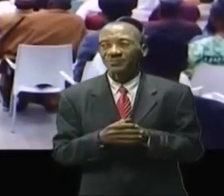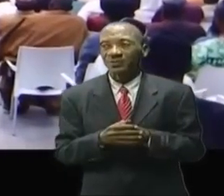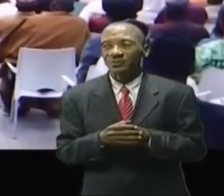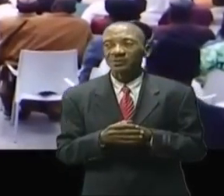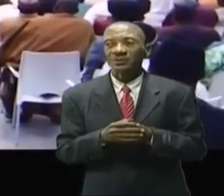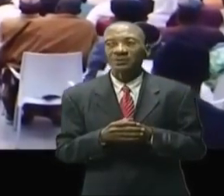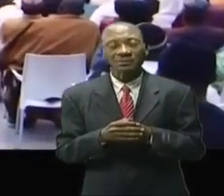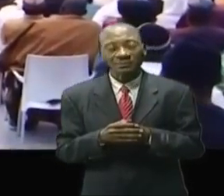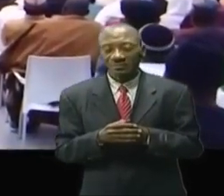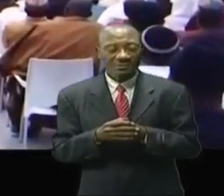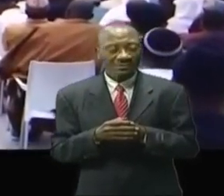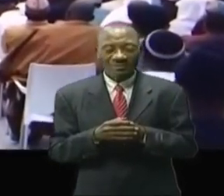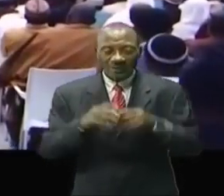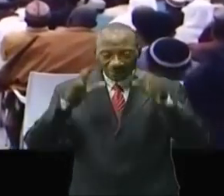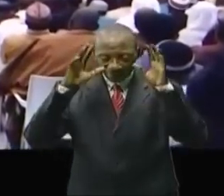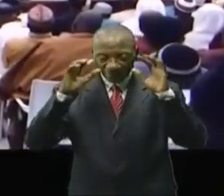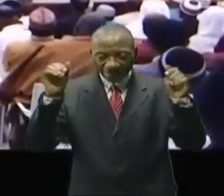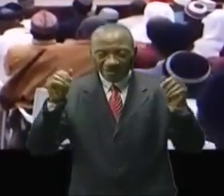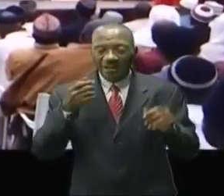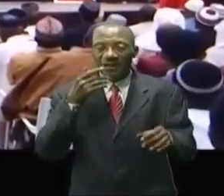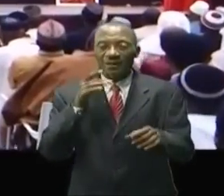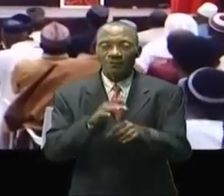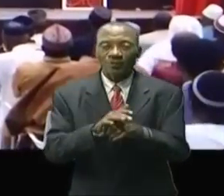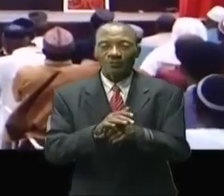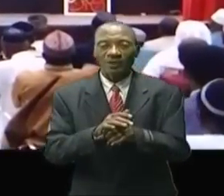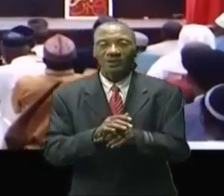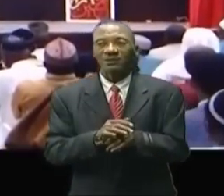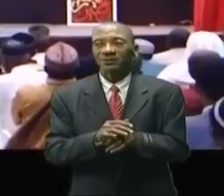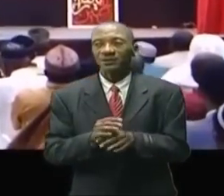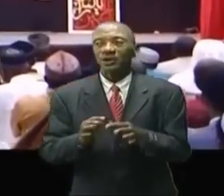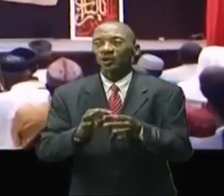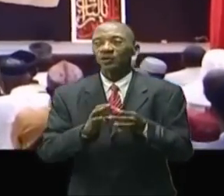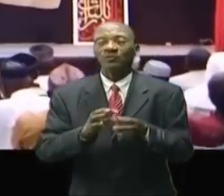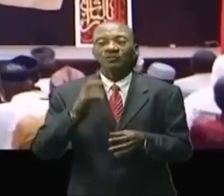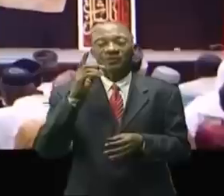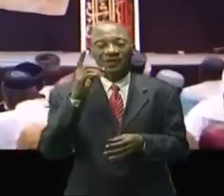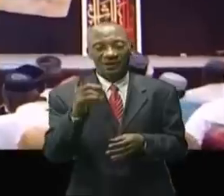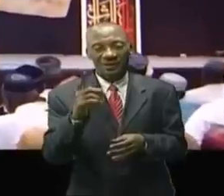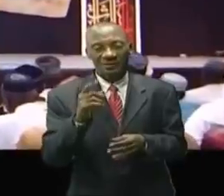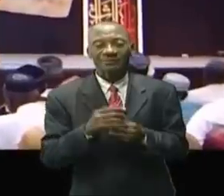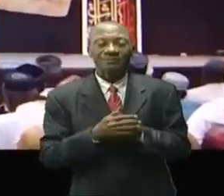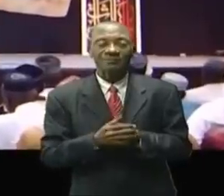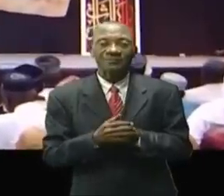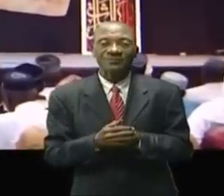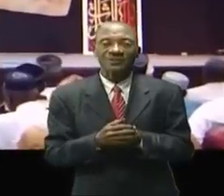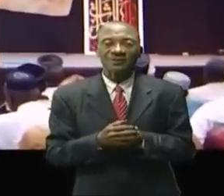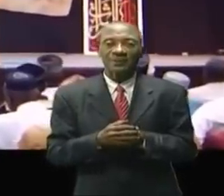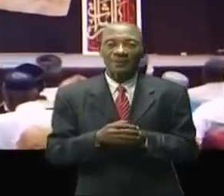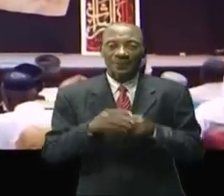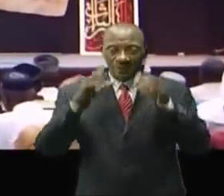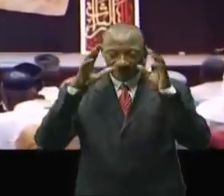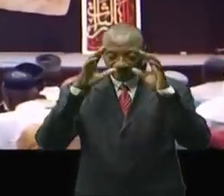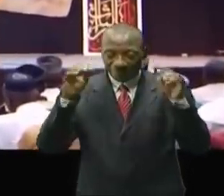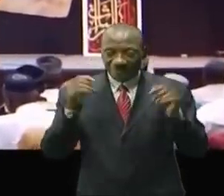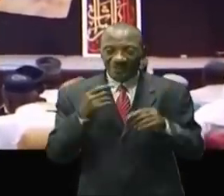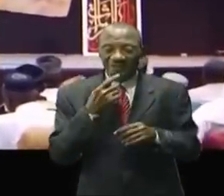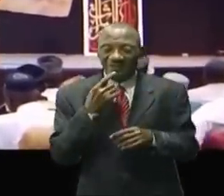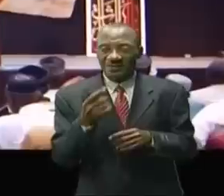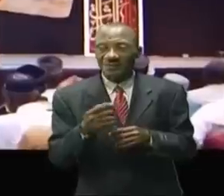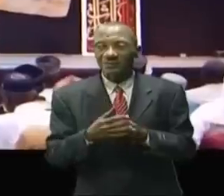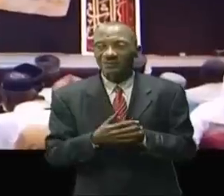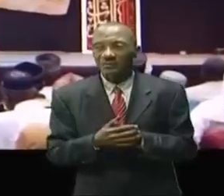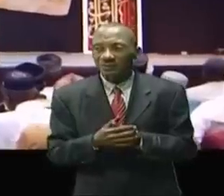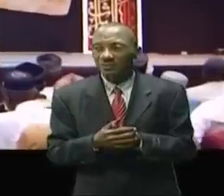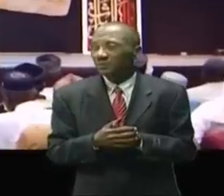jamais été divisé. Alors pourquoi est-ce que les croyants se divise. Au nom de